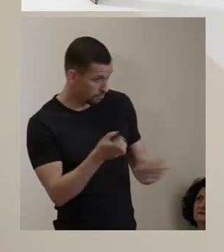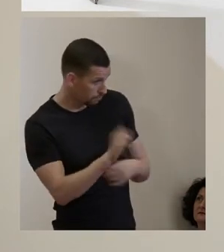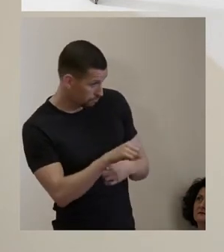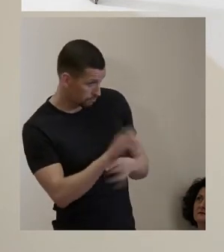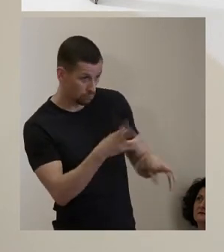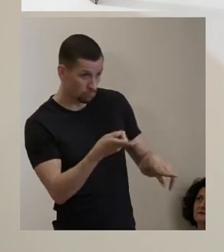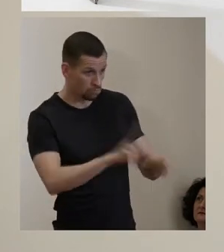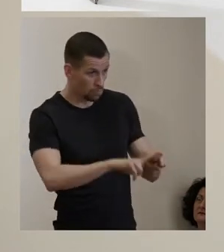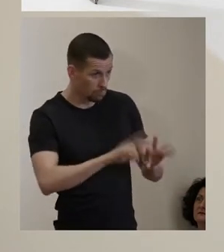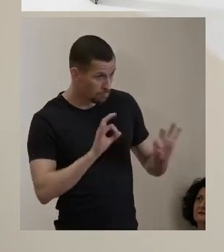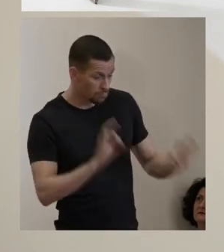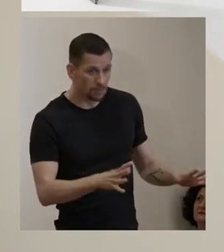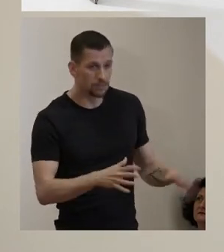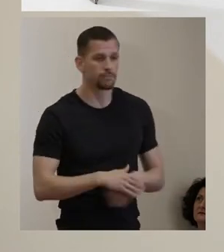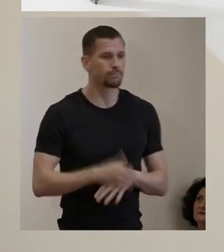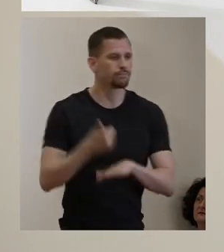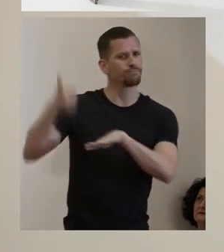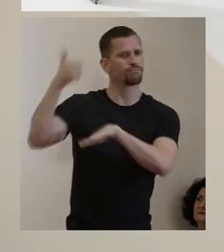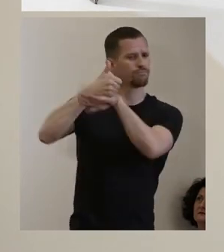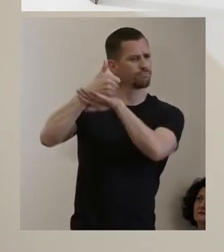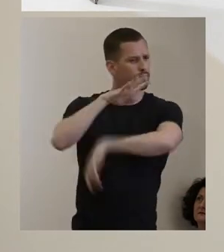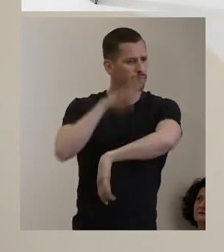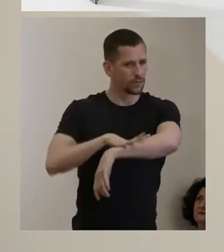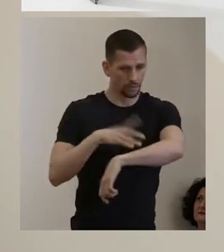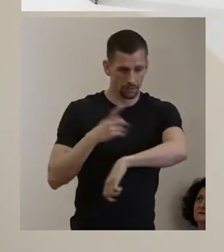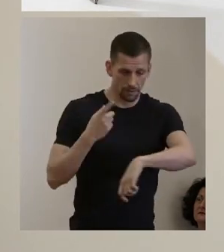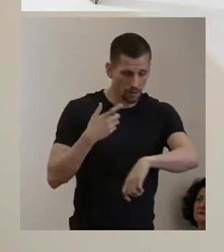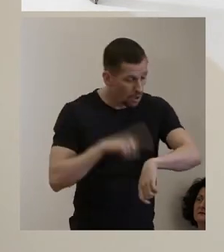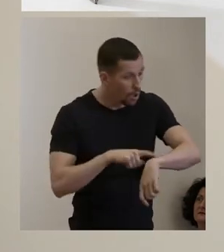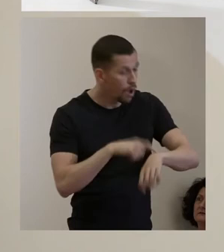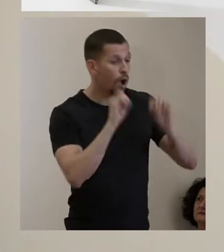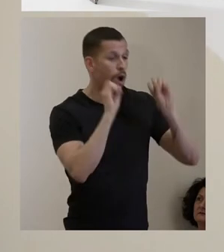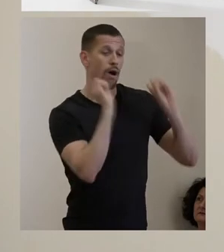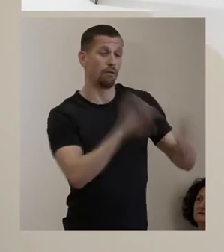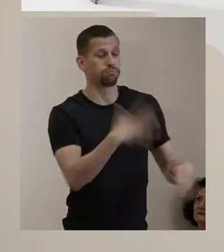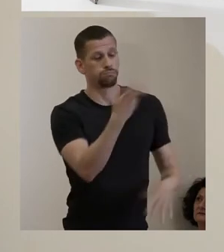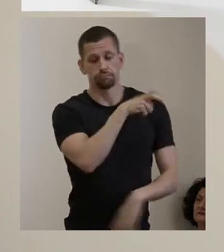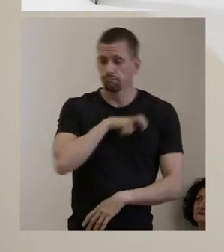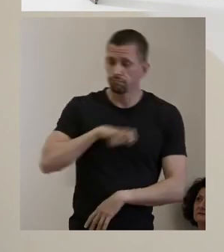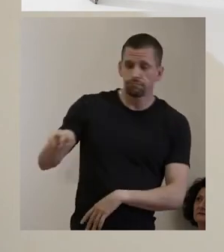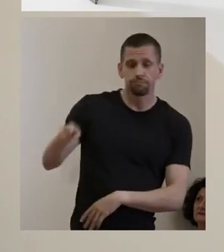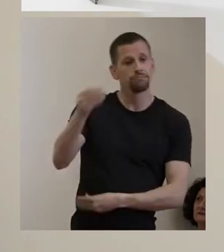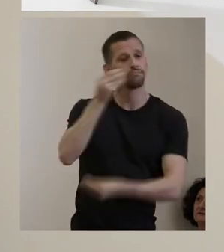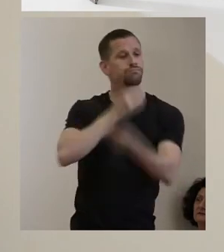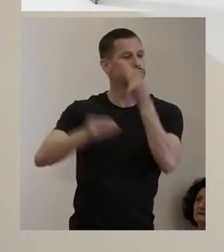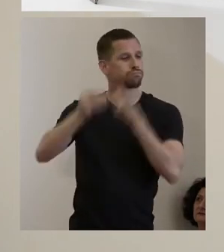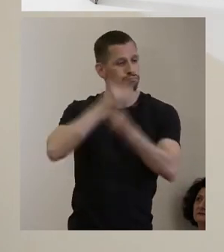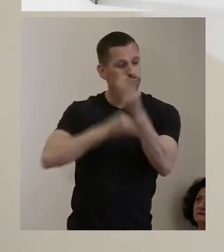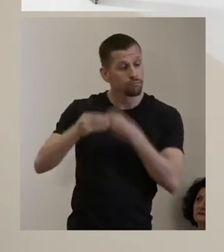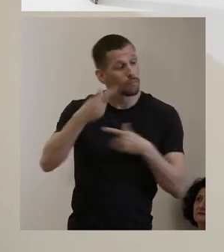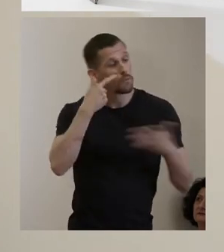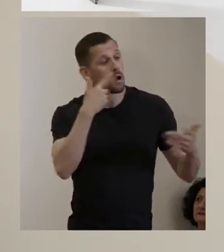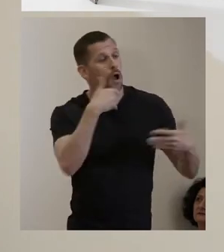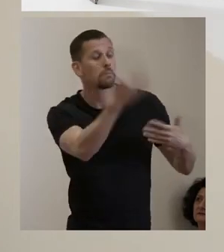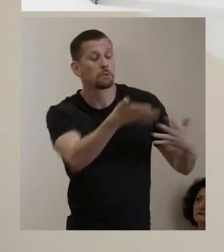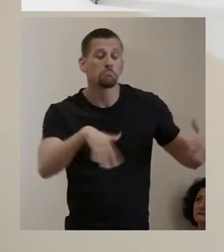Tucker, il est l'heure de manger. Il laisse l'homme agonisant, regagne sa cabine et mange, sans peur et sans